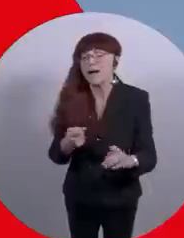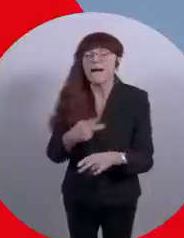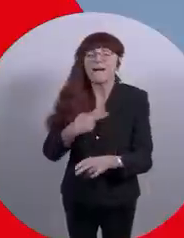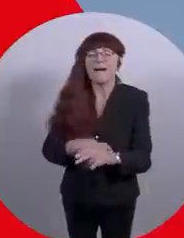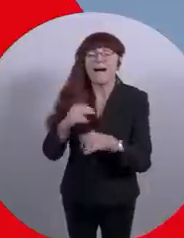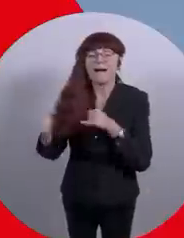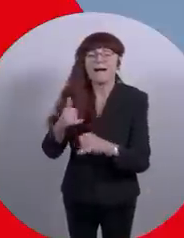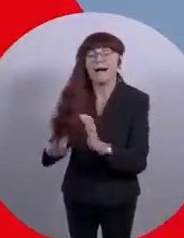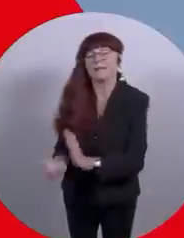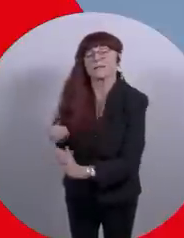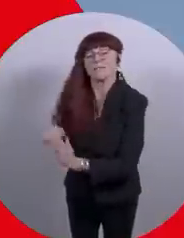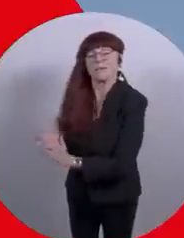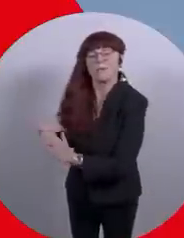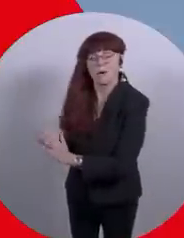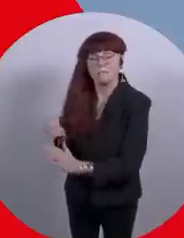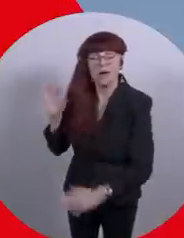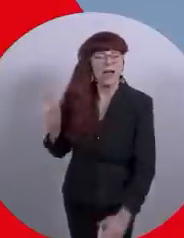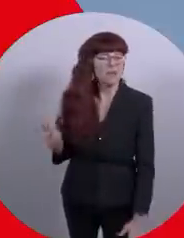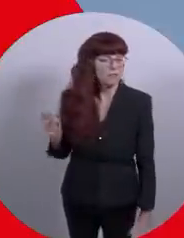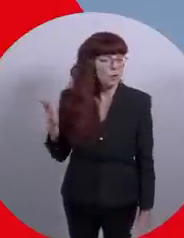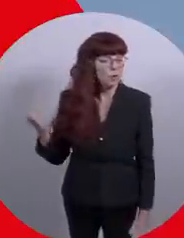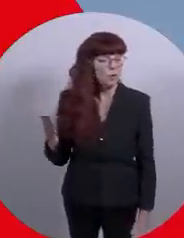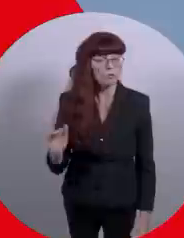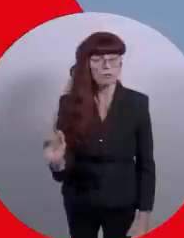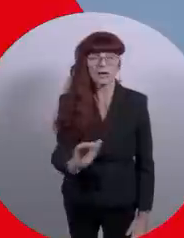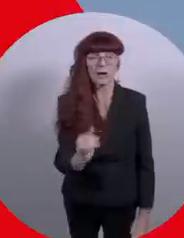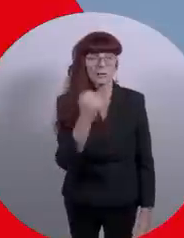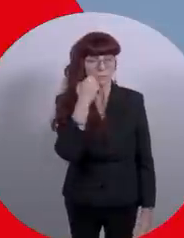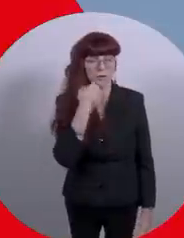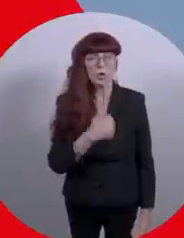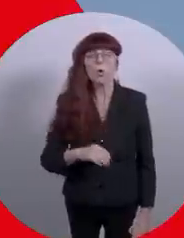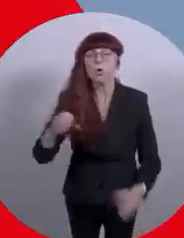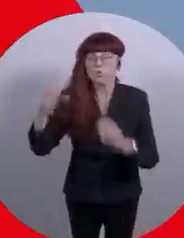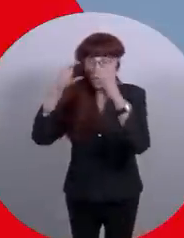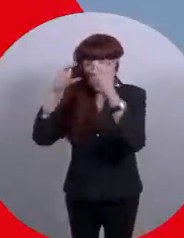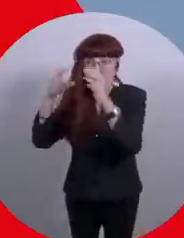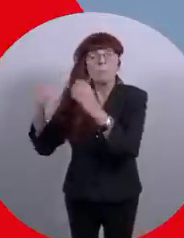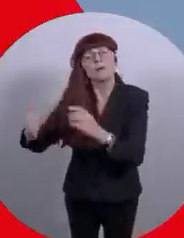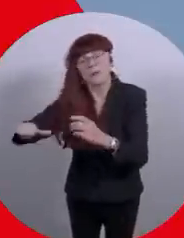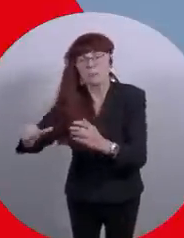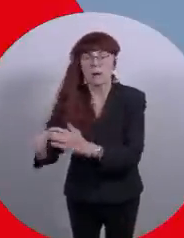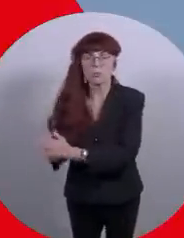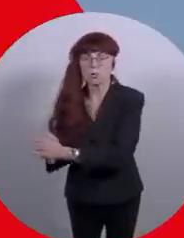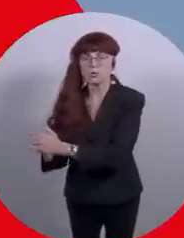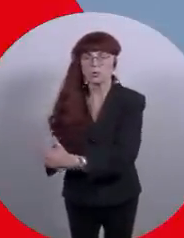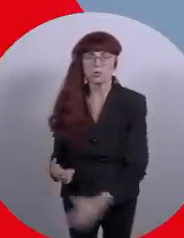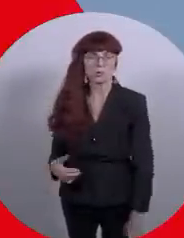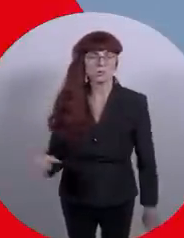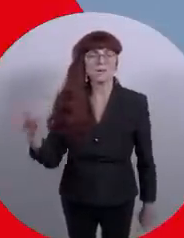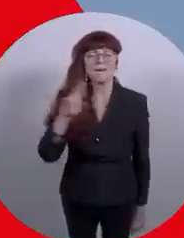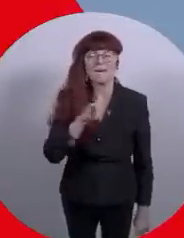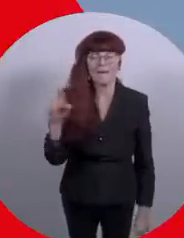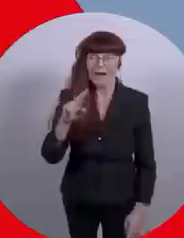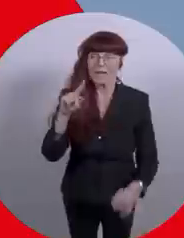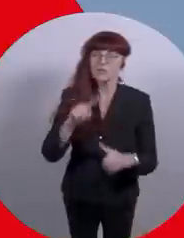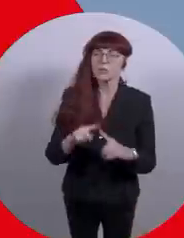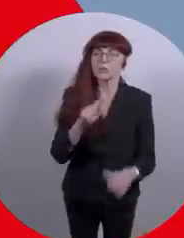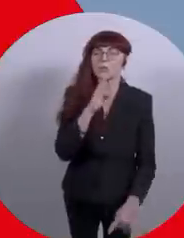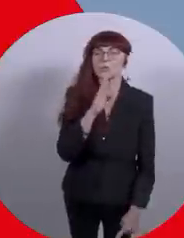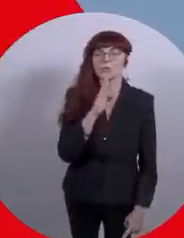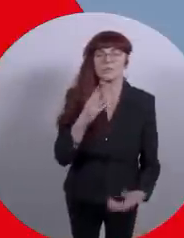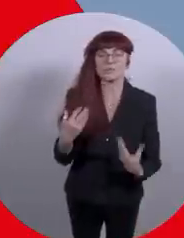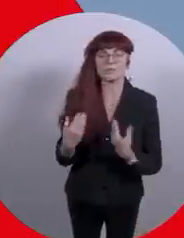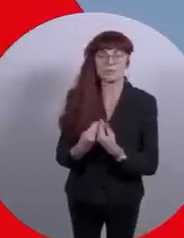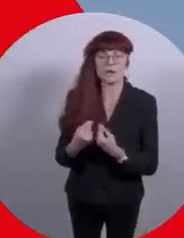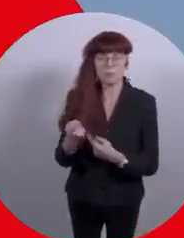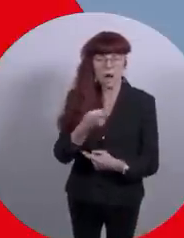ist die FPÖ für den kleinen Mann und als Beiwagen die ÖVP genau so machen sie es die Rechten und die Konservativen und das wäre